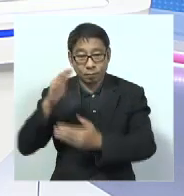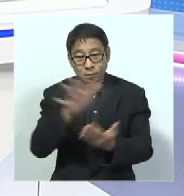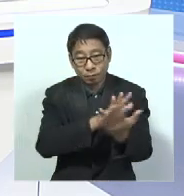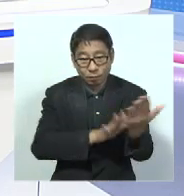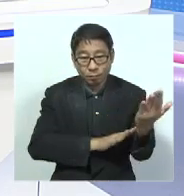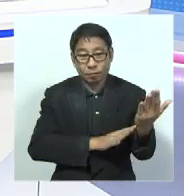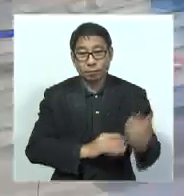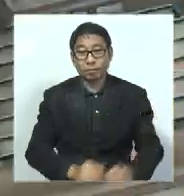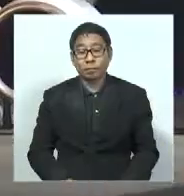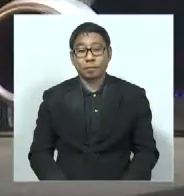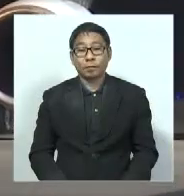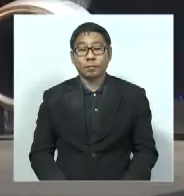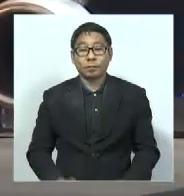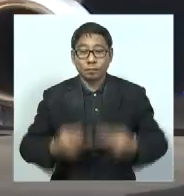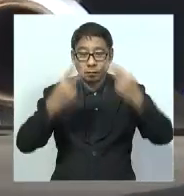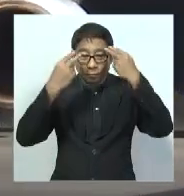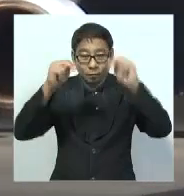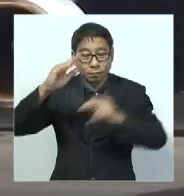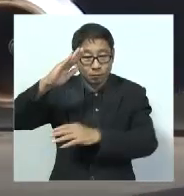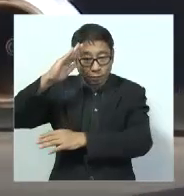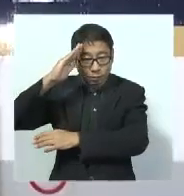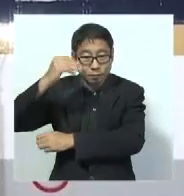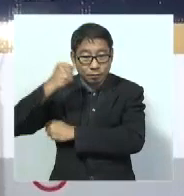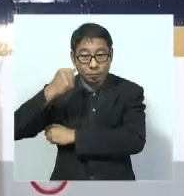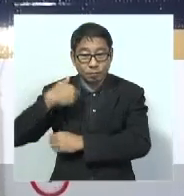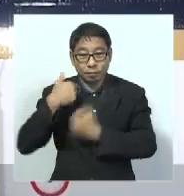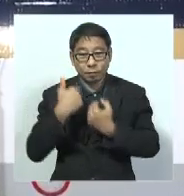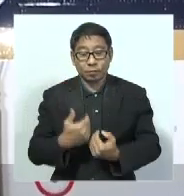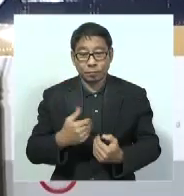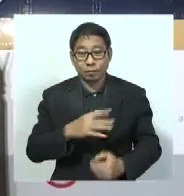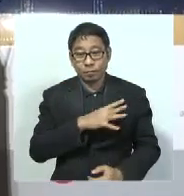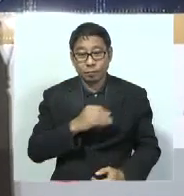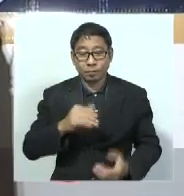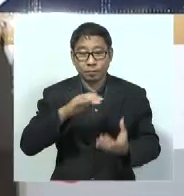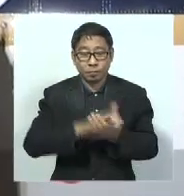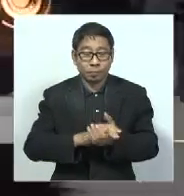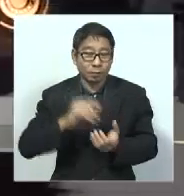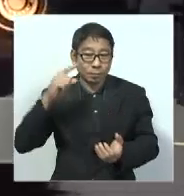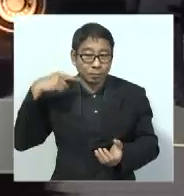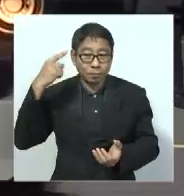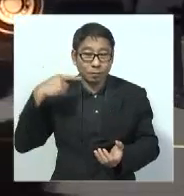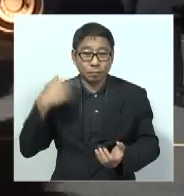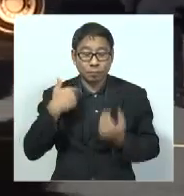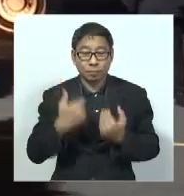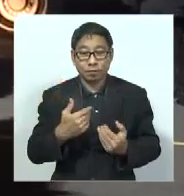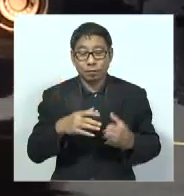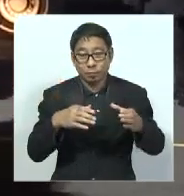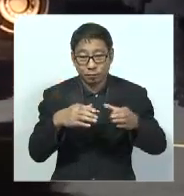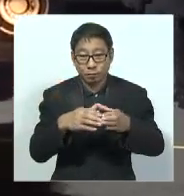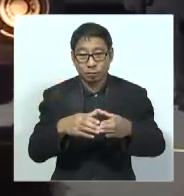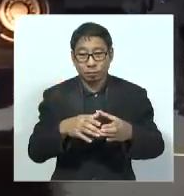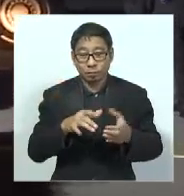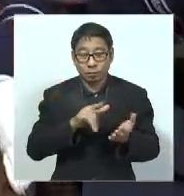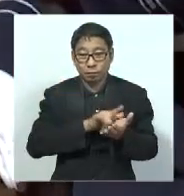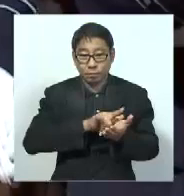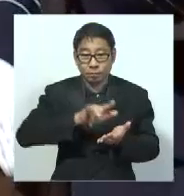ค่ะพลเอกประยุทธ์จันทร์โอชานายกรัฐมนตรีและนางนราพรจันทร์โอชาภริยาพร้อมคณะ